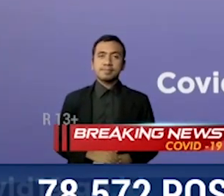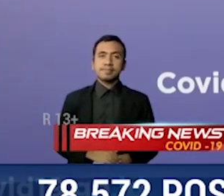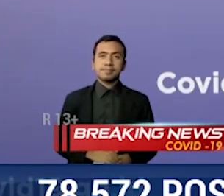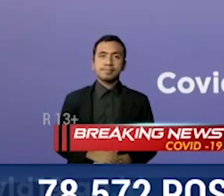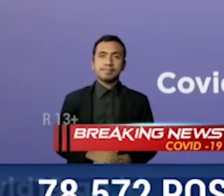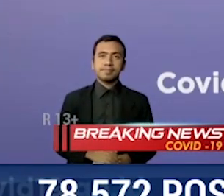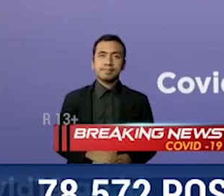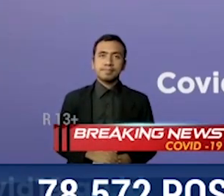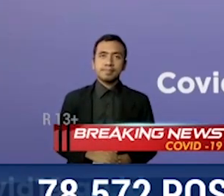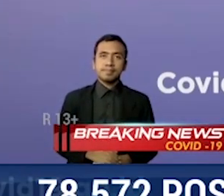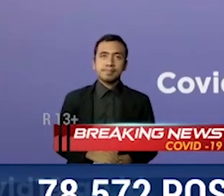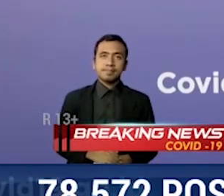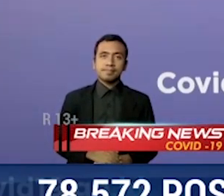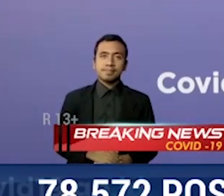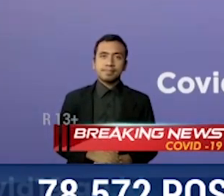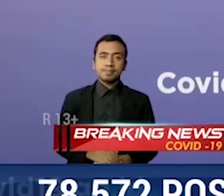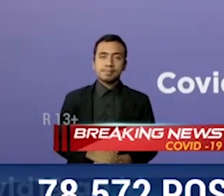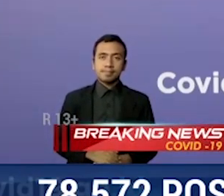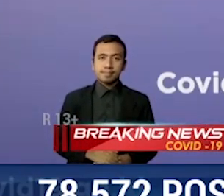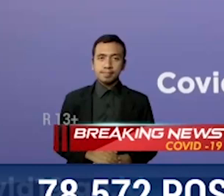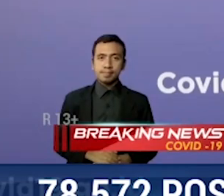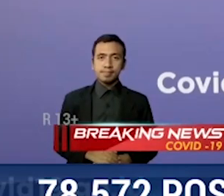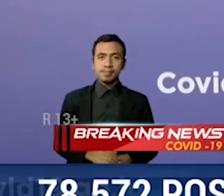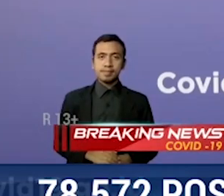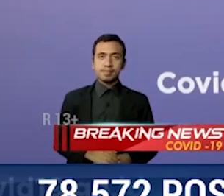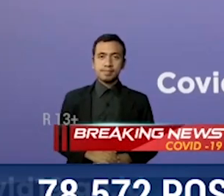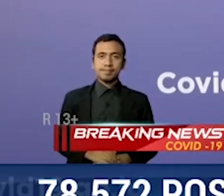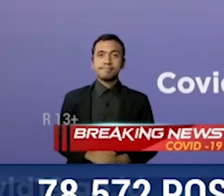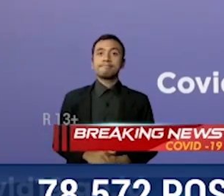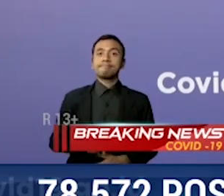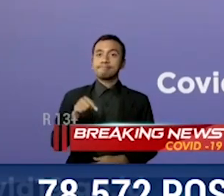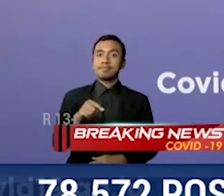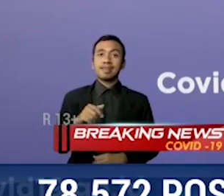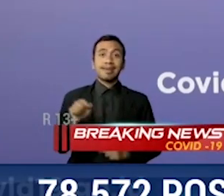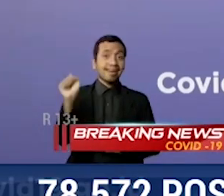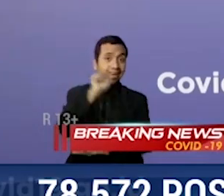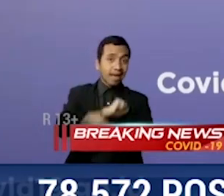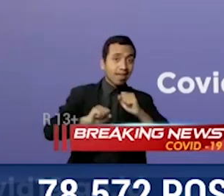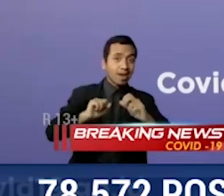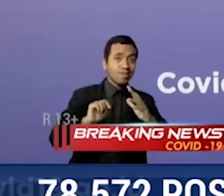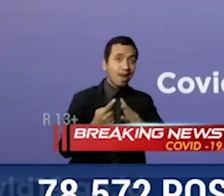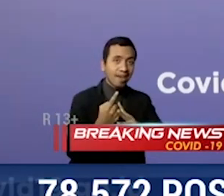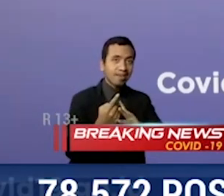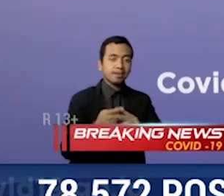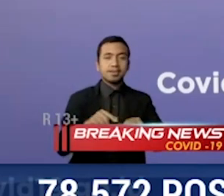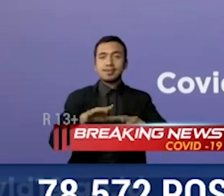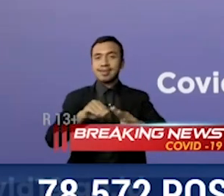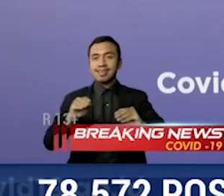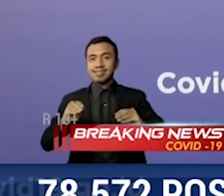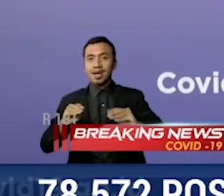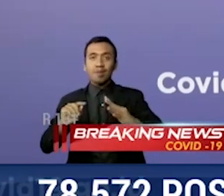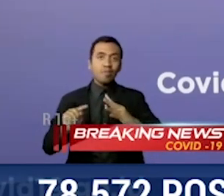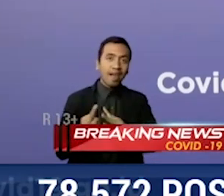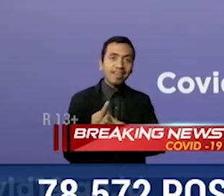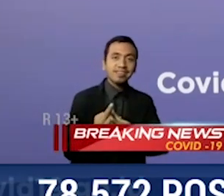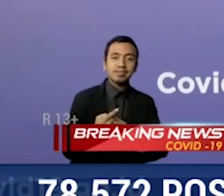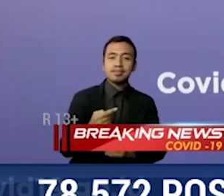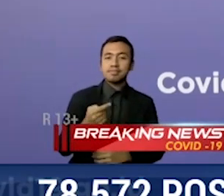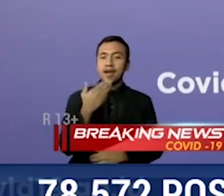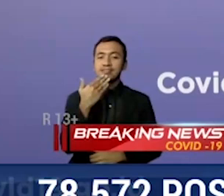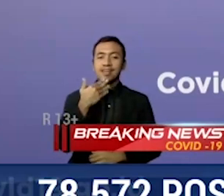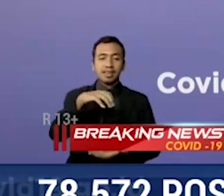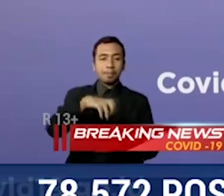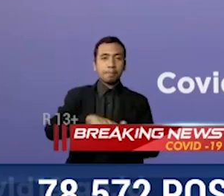dengan mulai beraktivitas dengan mulai bekerja di ruang kerja yang selama ini kita gunakan